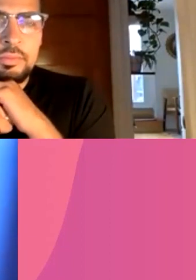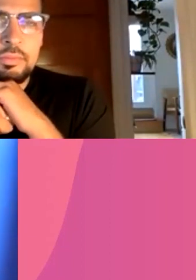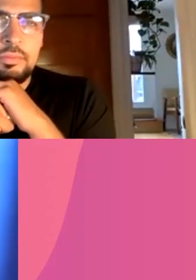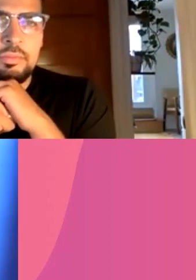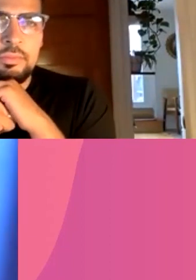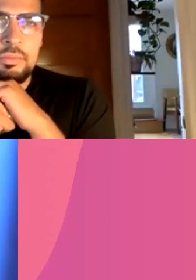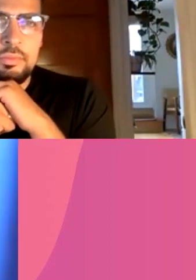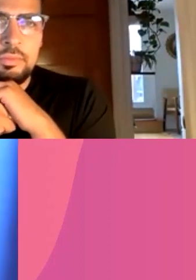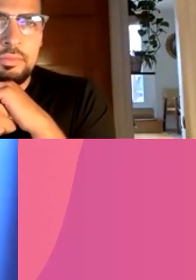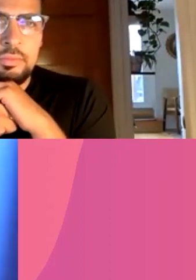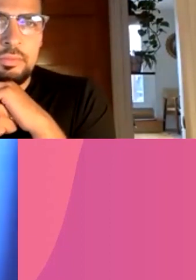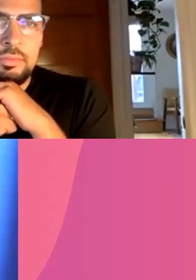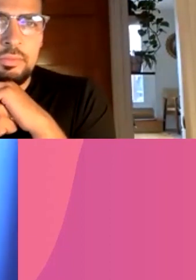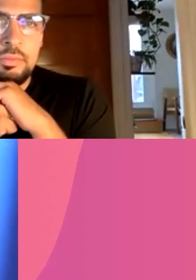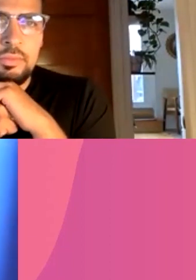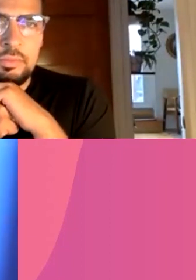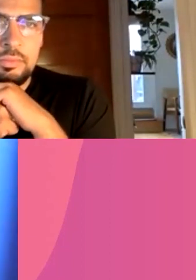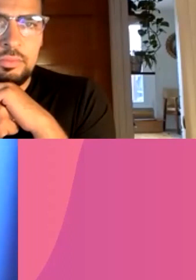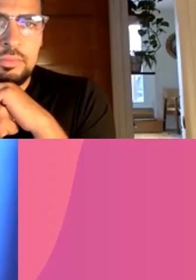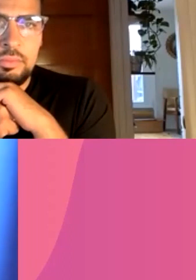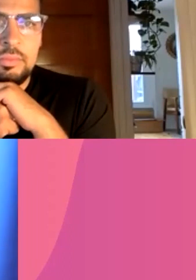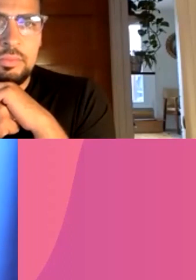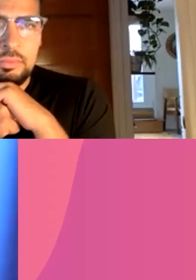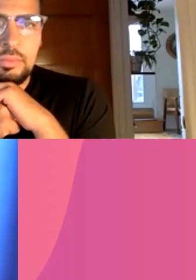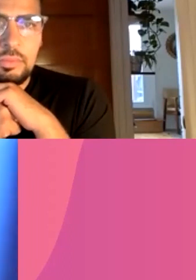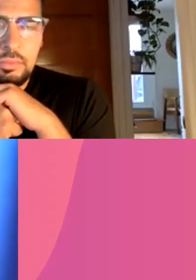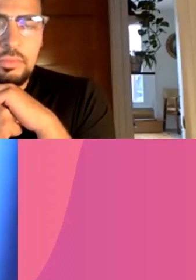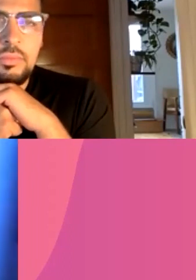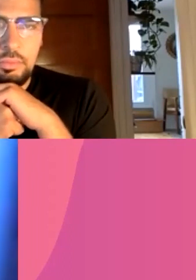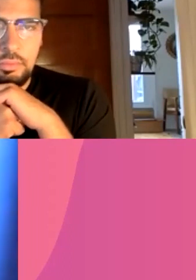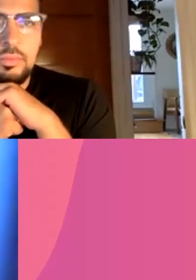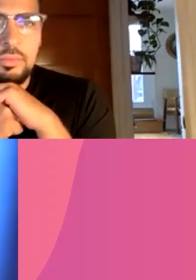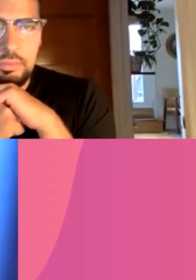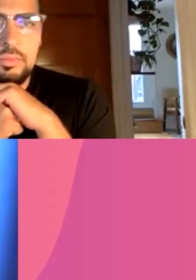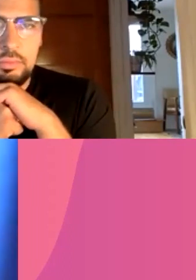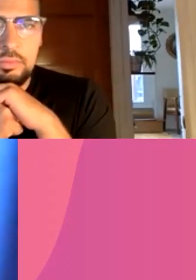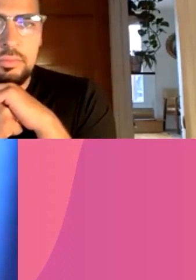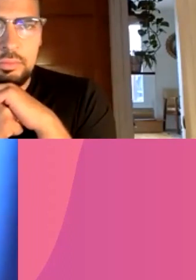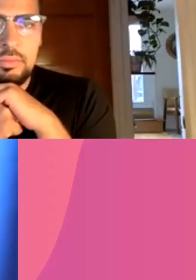leur capacité de traiter de la question. Eh bien,